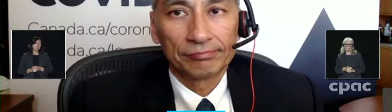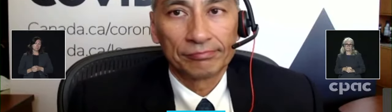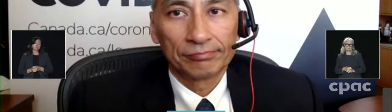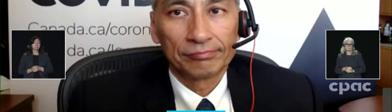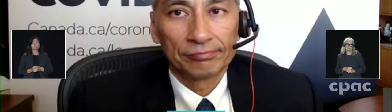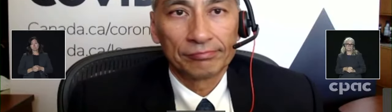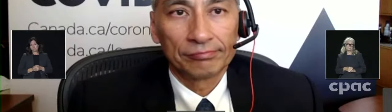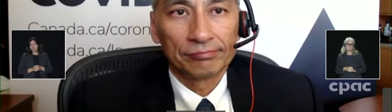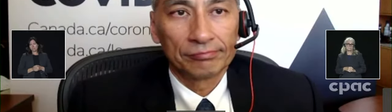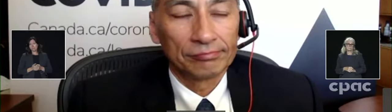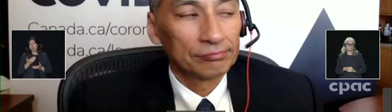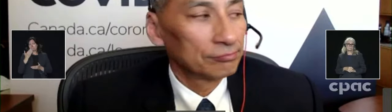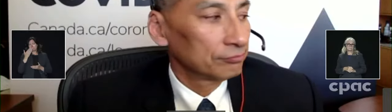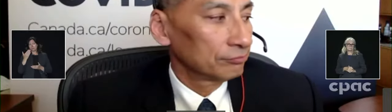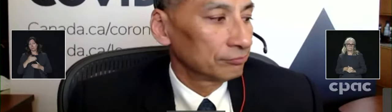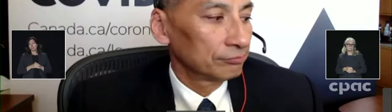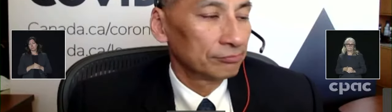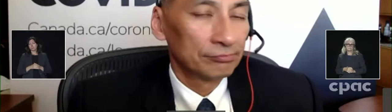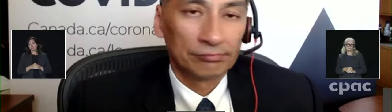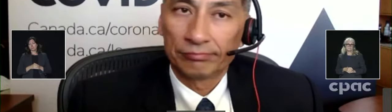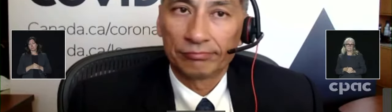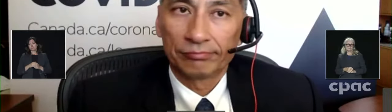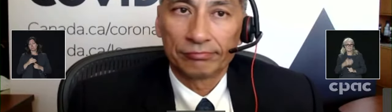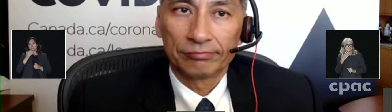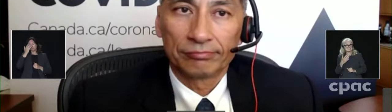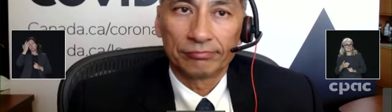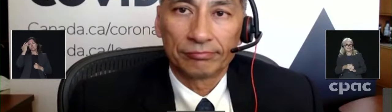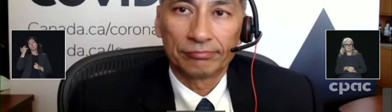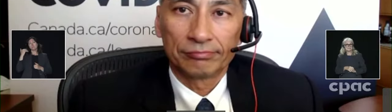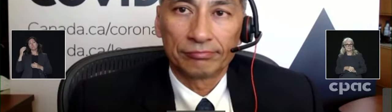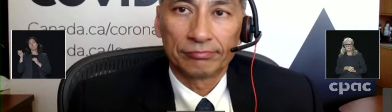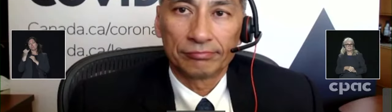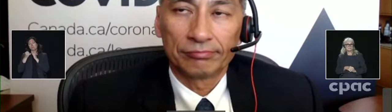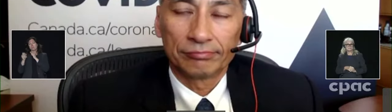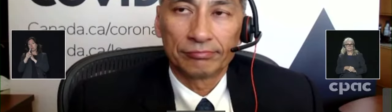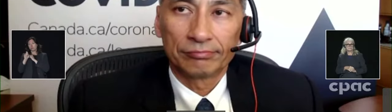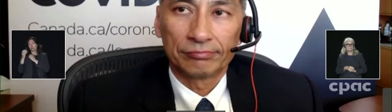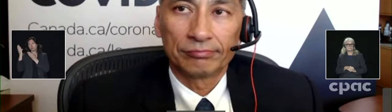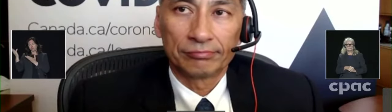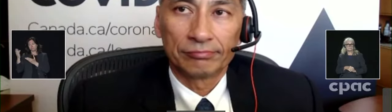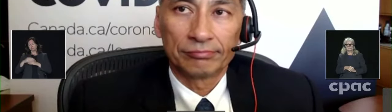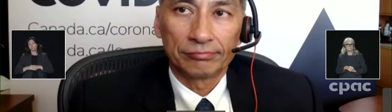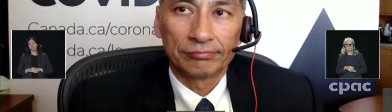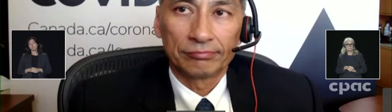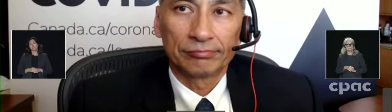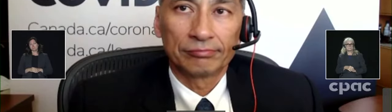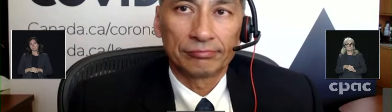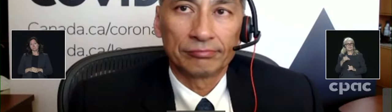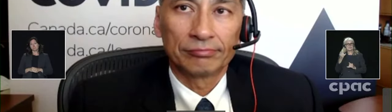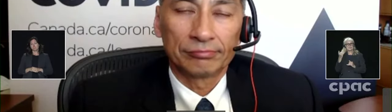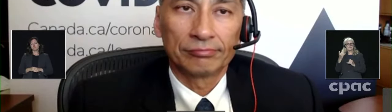Thank you. Merci. Allons à la dernière question. This will have to be the last question. Operator, please.